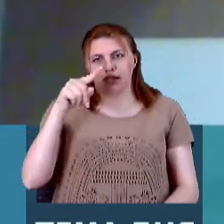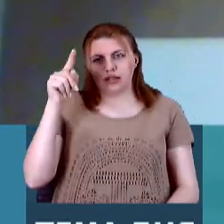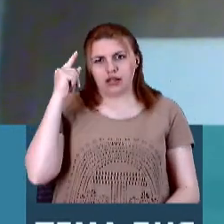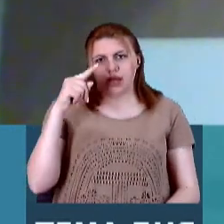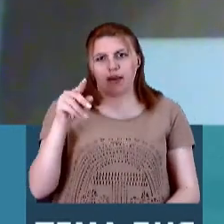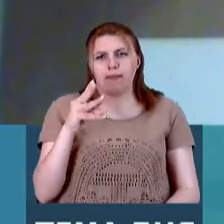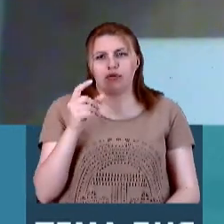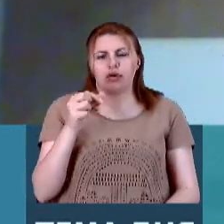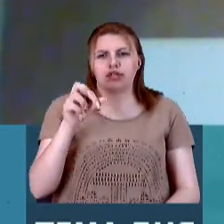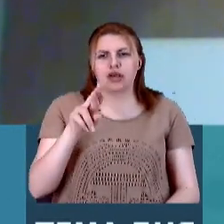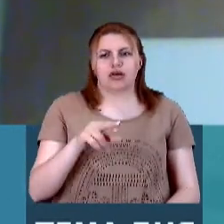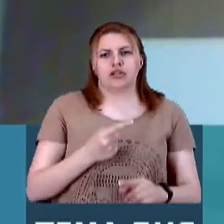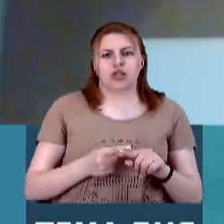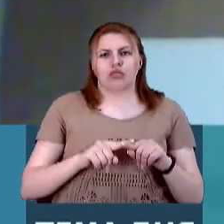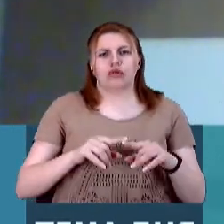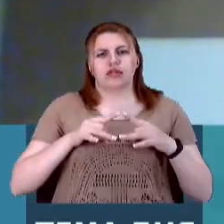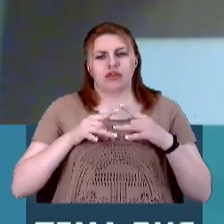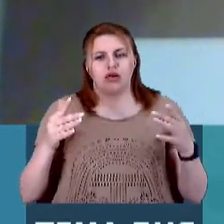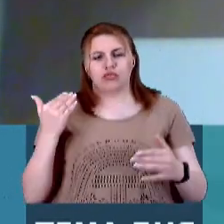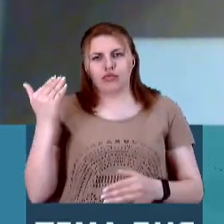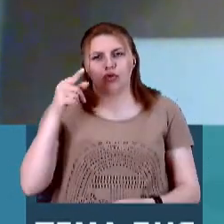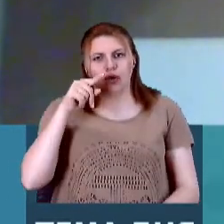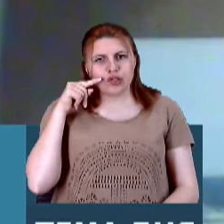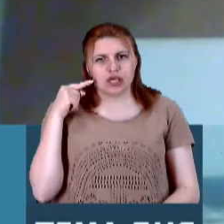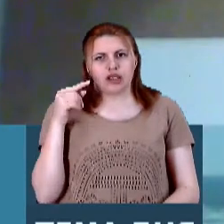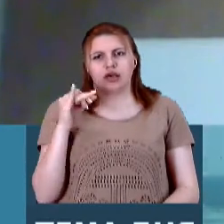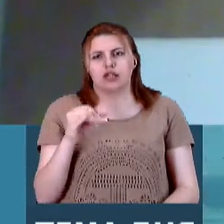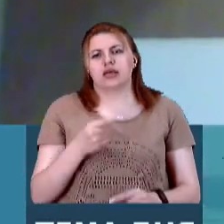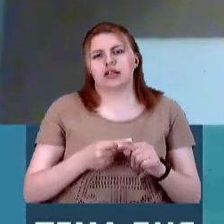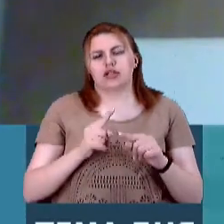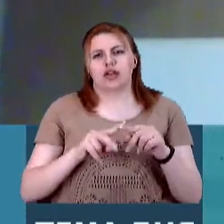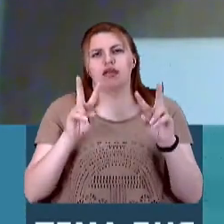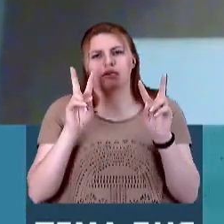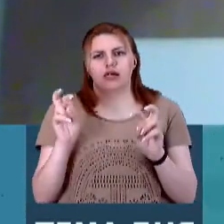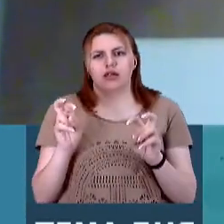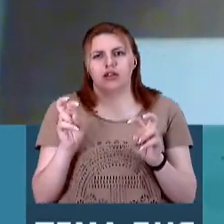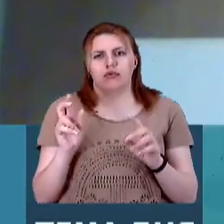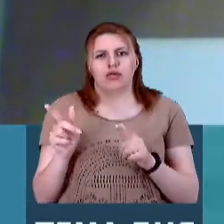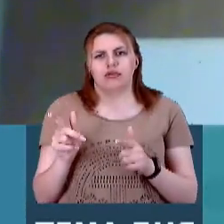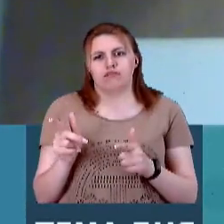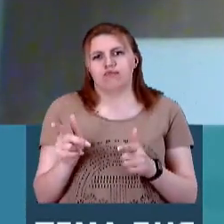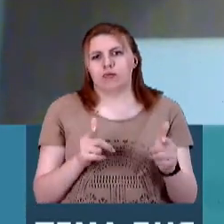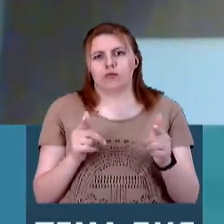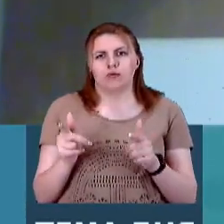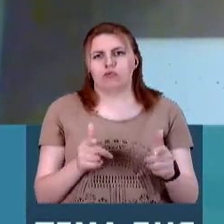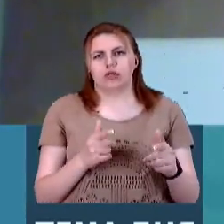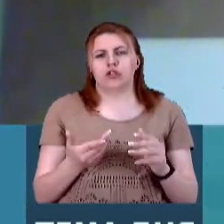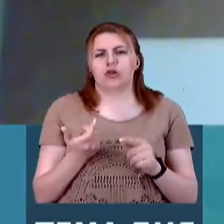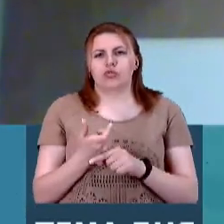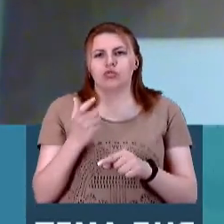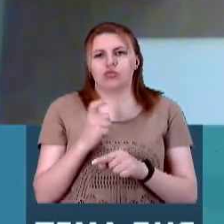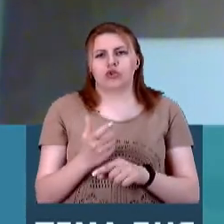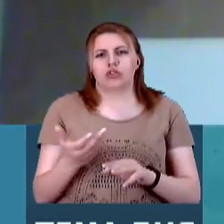монополізації цього свята з боку Росії. І сама тема, вона експлуатується дуже давно, і